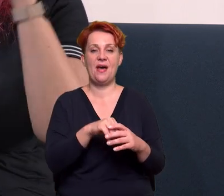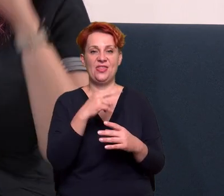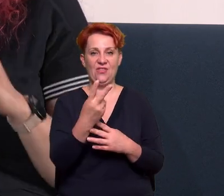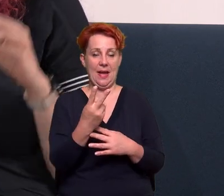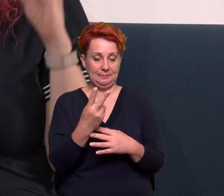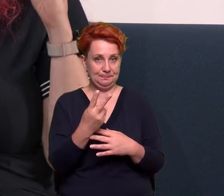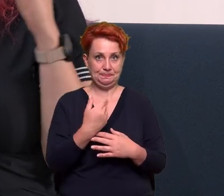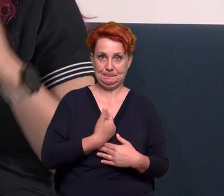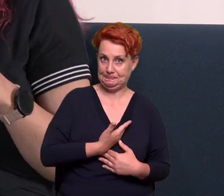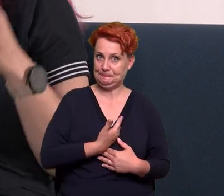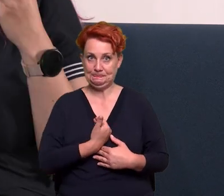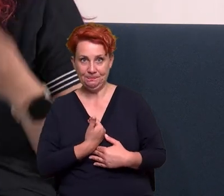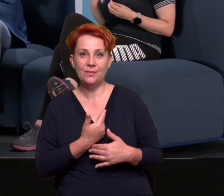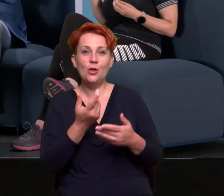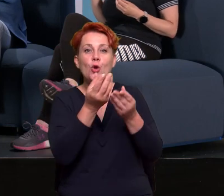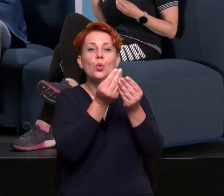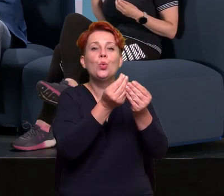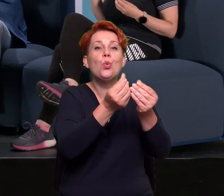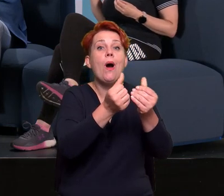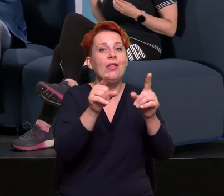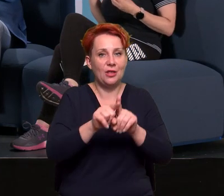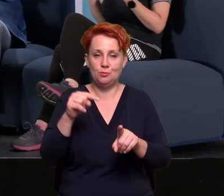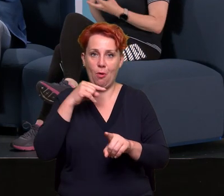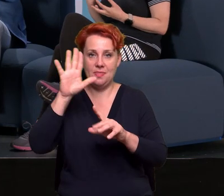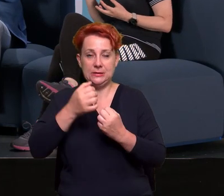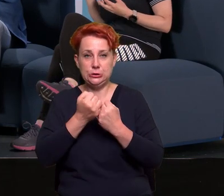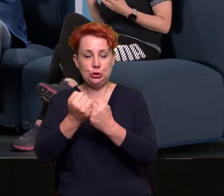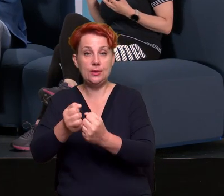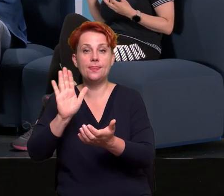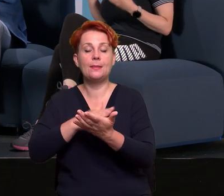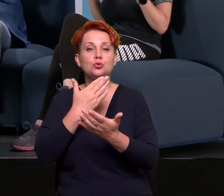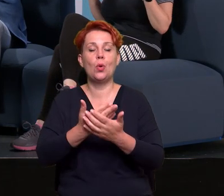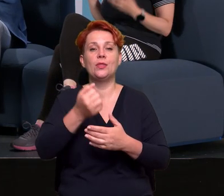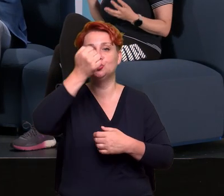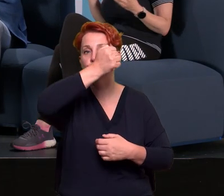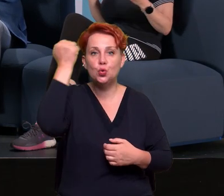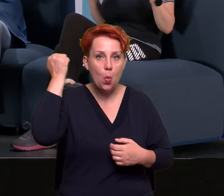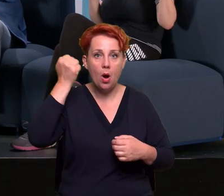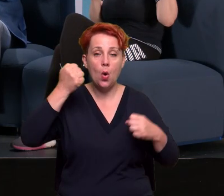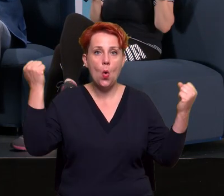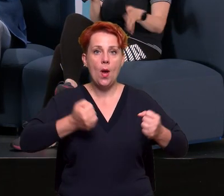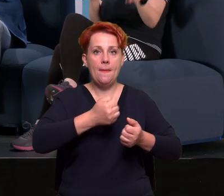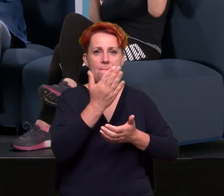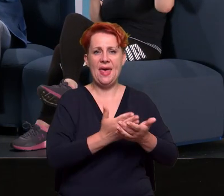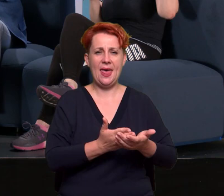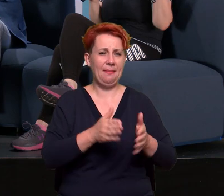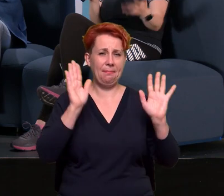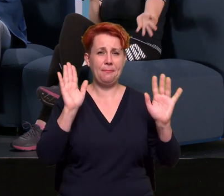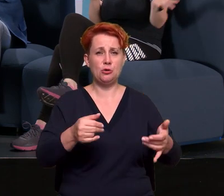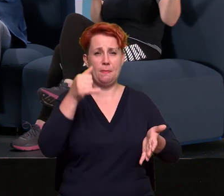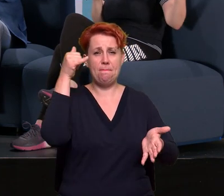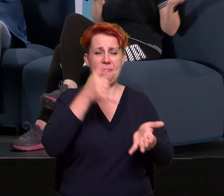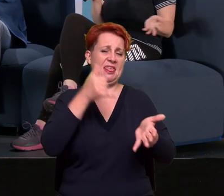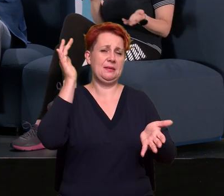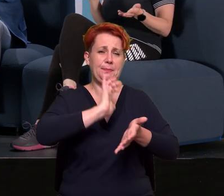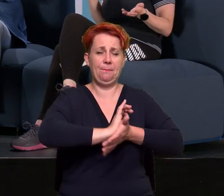To znaczy z jednej strony są bardzo kruche, ale potrafią być bardzo trwałe. Na przykład szkło, prawda? Szkło jest bardzo kruche, można je roztrzaskać obcasem, może nam